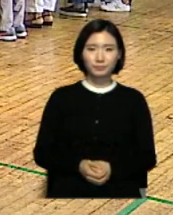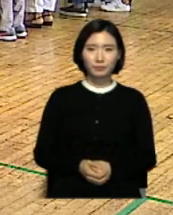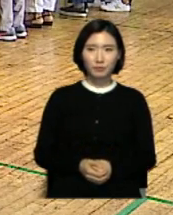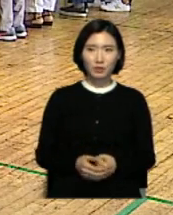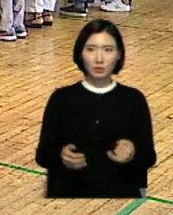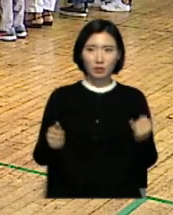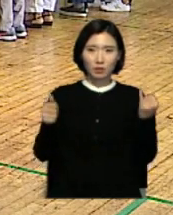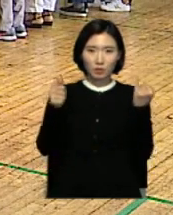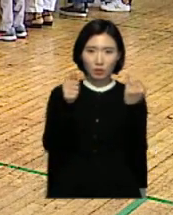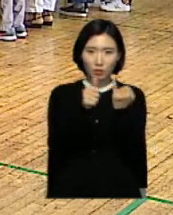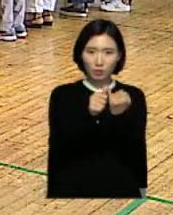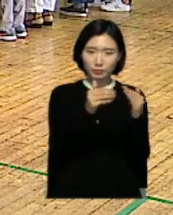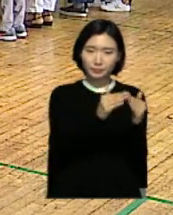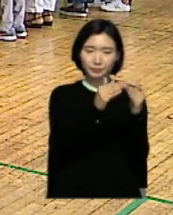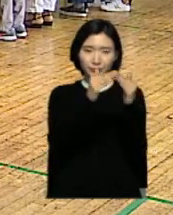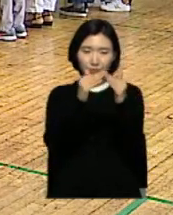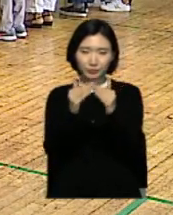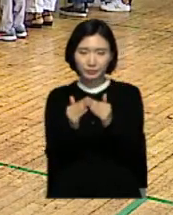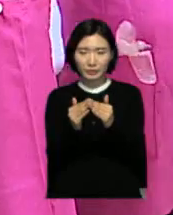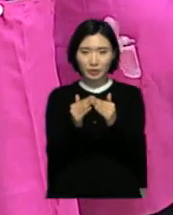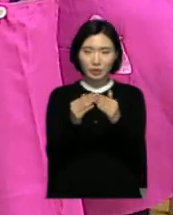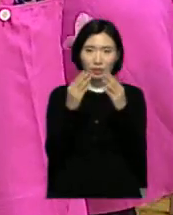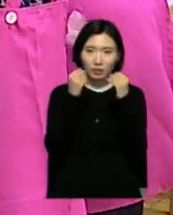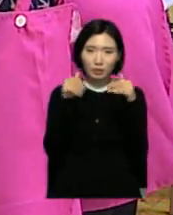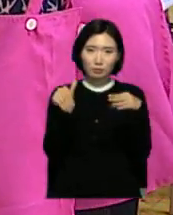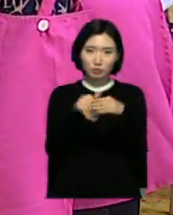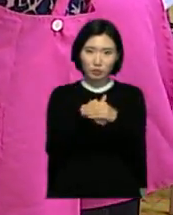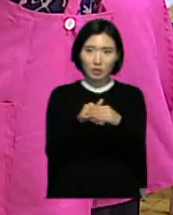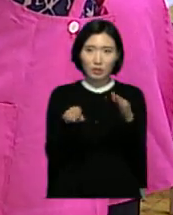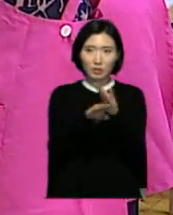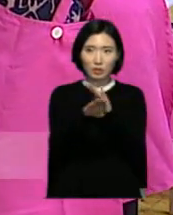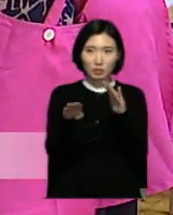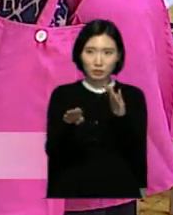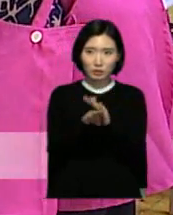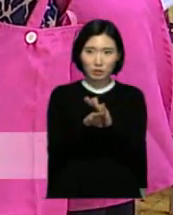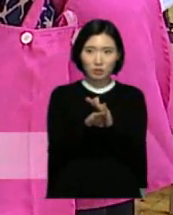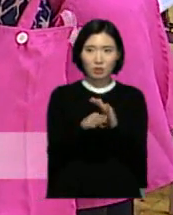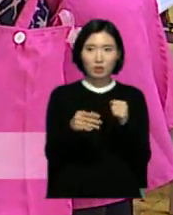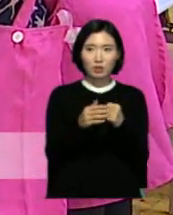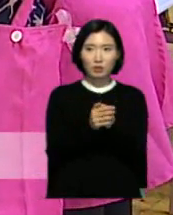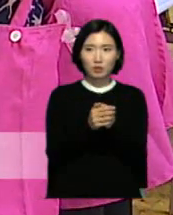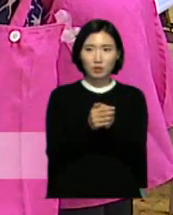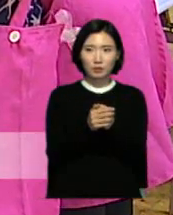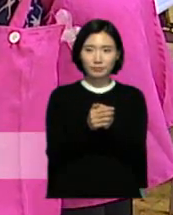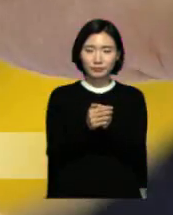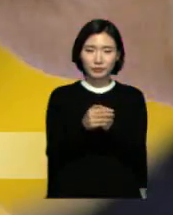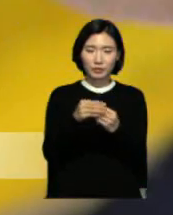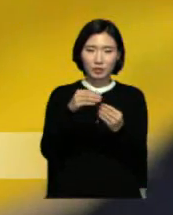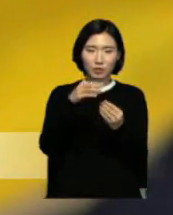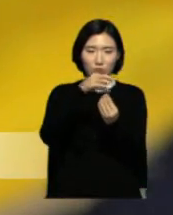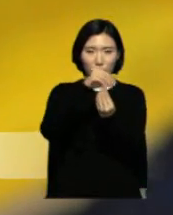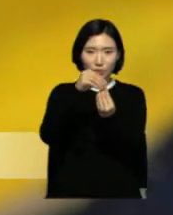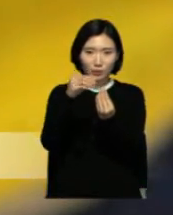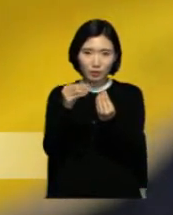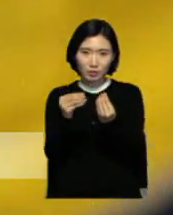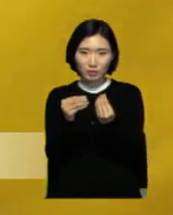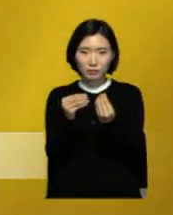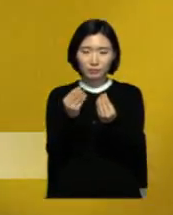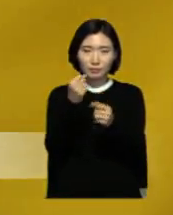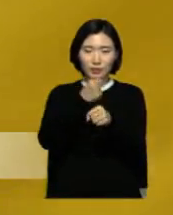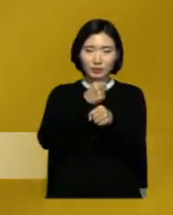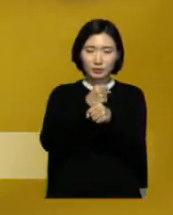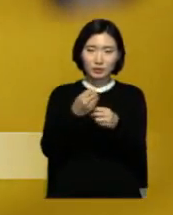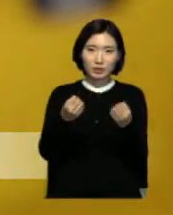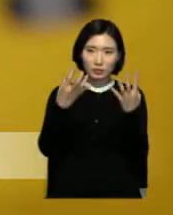결혼 이주 다문화 가정 여성과 봉사단원 35명이 송편 나눔 봉사를 위해 모였습니다. 치작가루로 노랗게